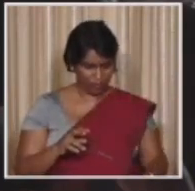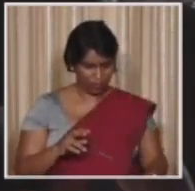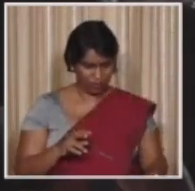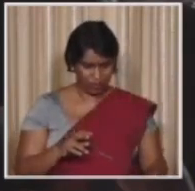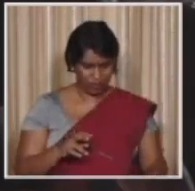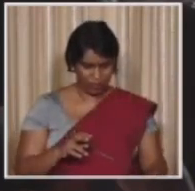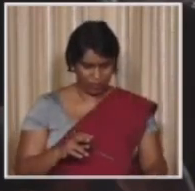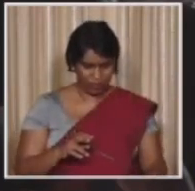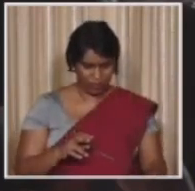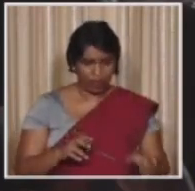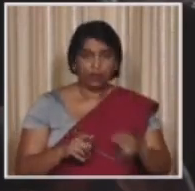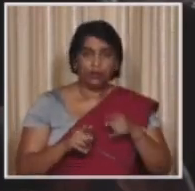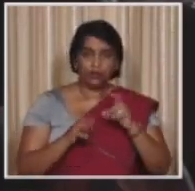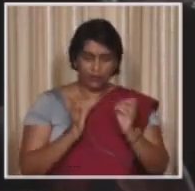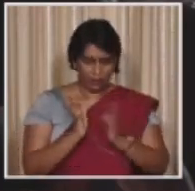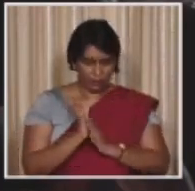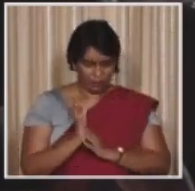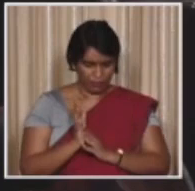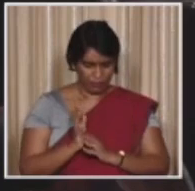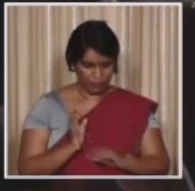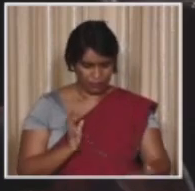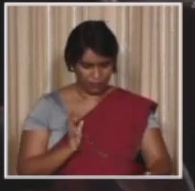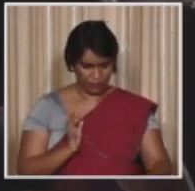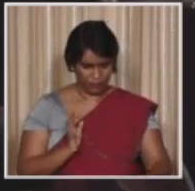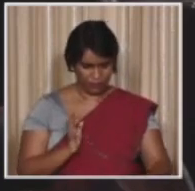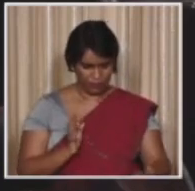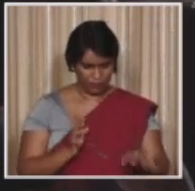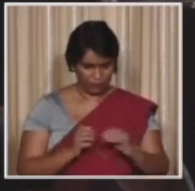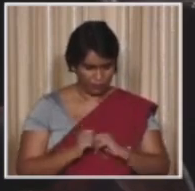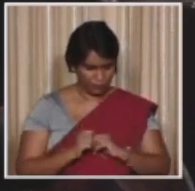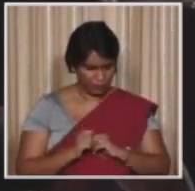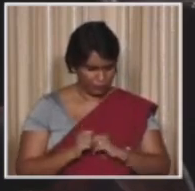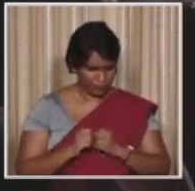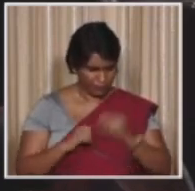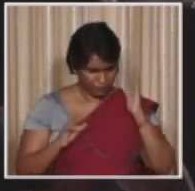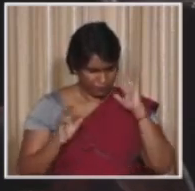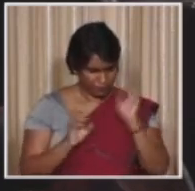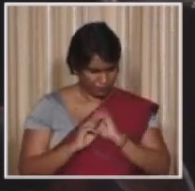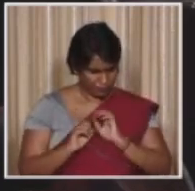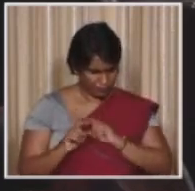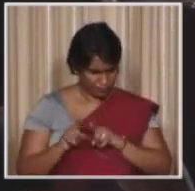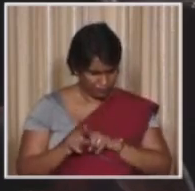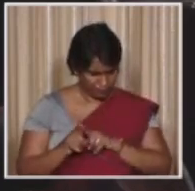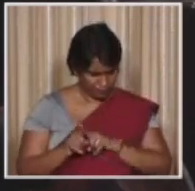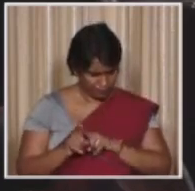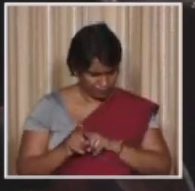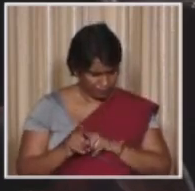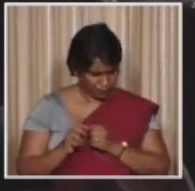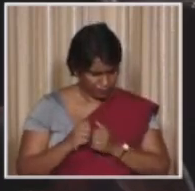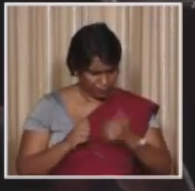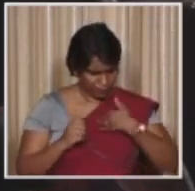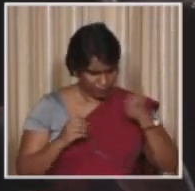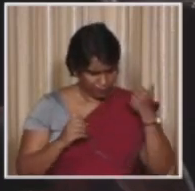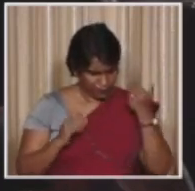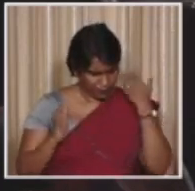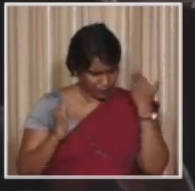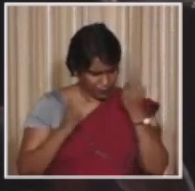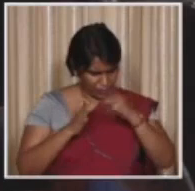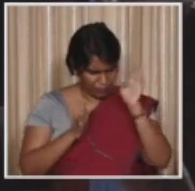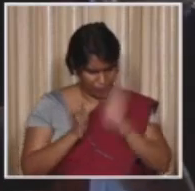එක මේ නිවේදනයක් නිකුත් කරමින් මේ තත්ත්වය හෙලා දකිනවා.